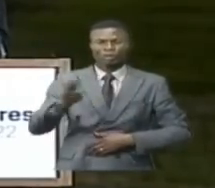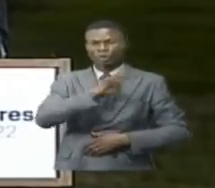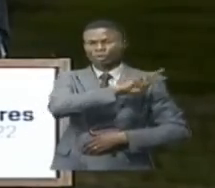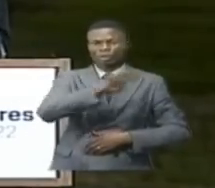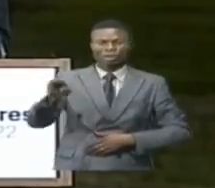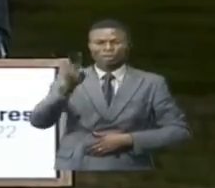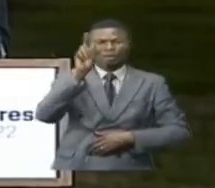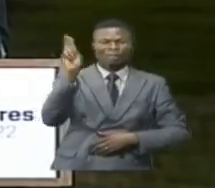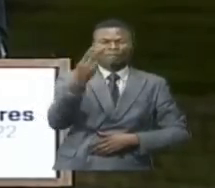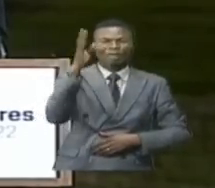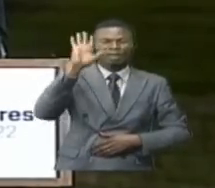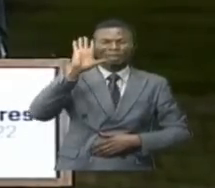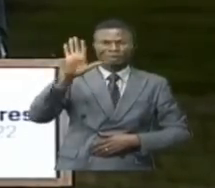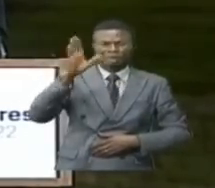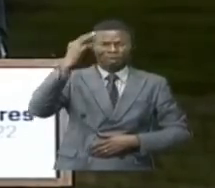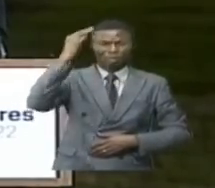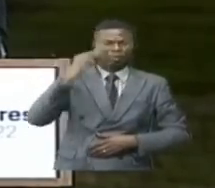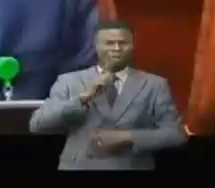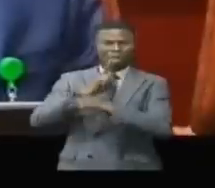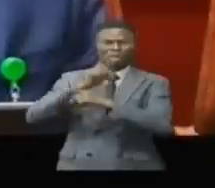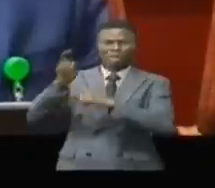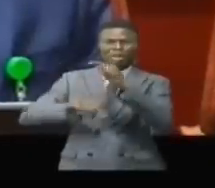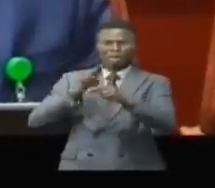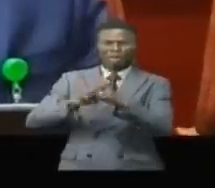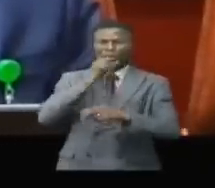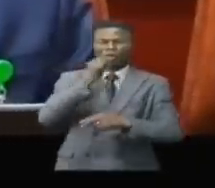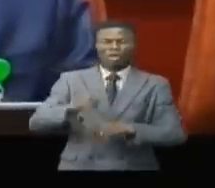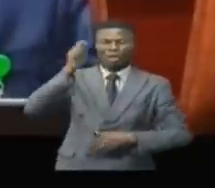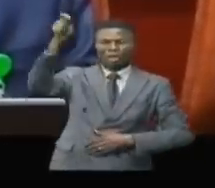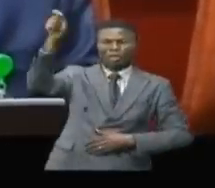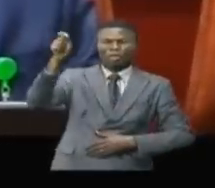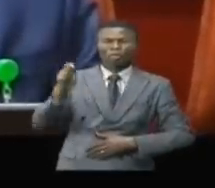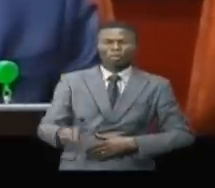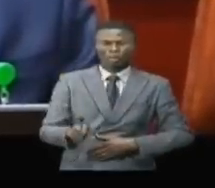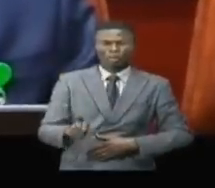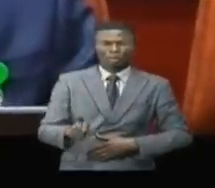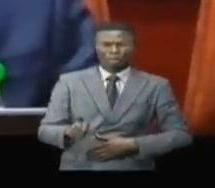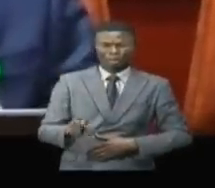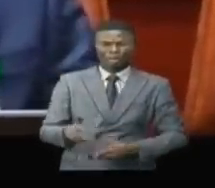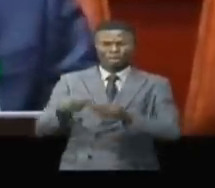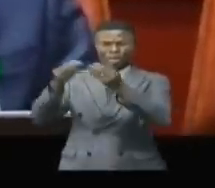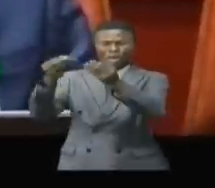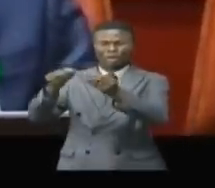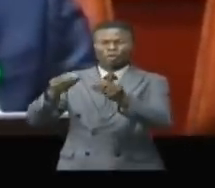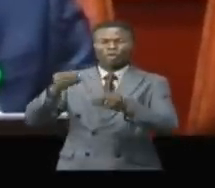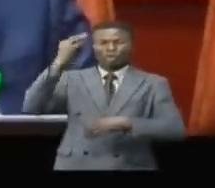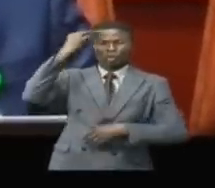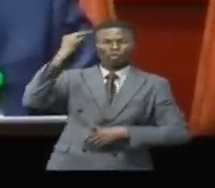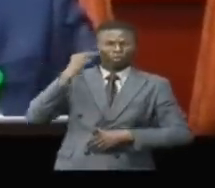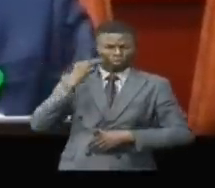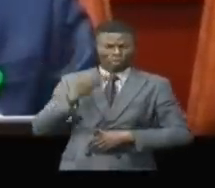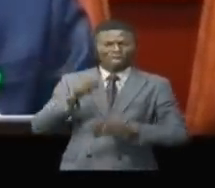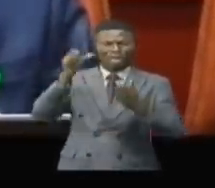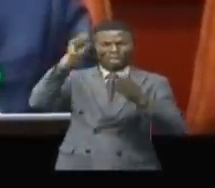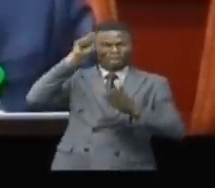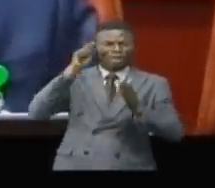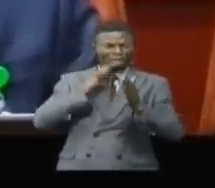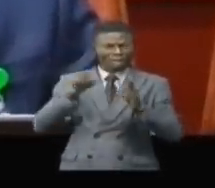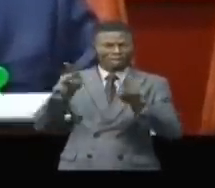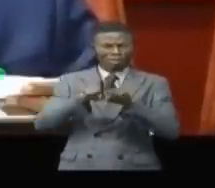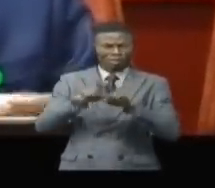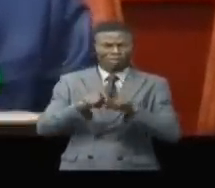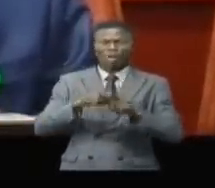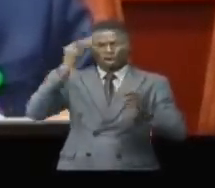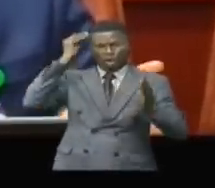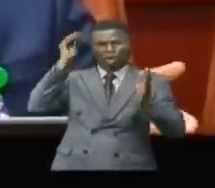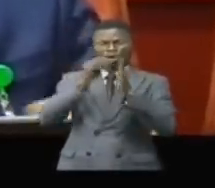2022-2025. Le ministre de la Défense nationale et ancien combattant a soumis au Conseil les textes relatifs au projet